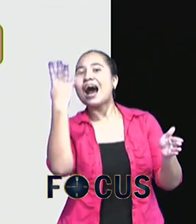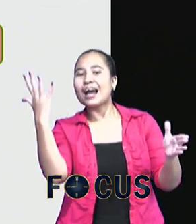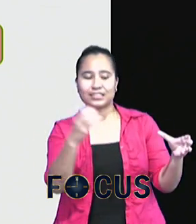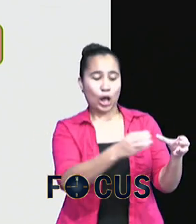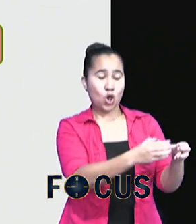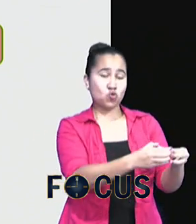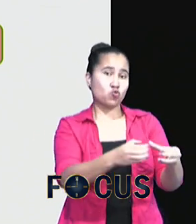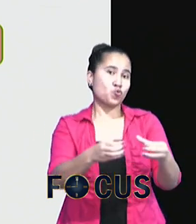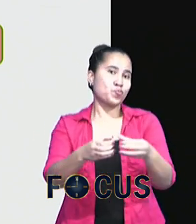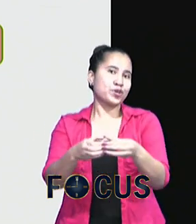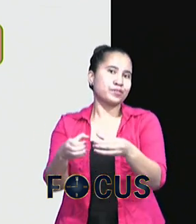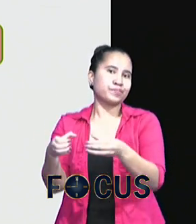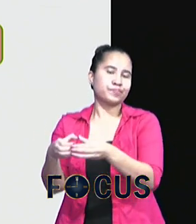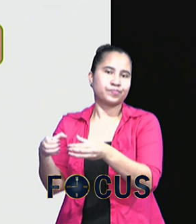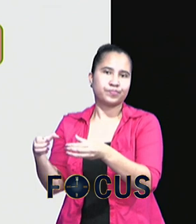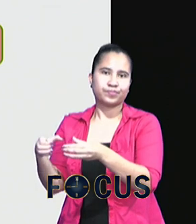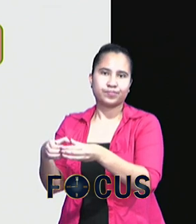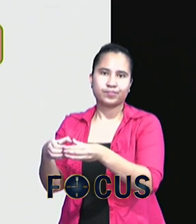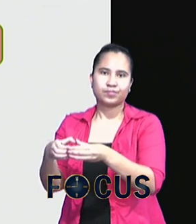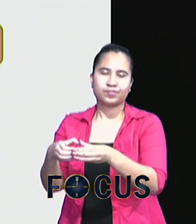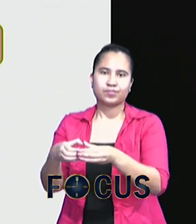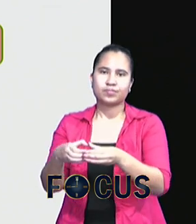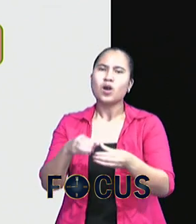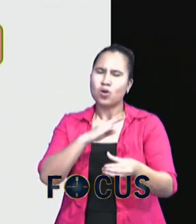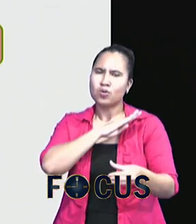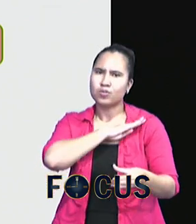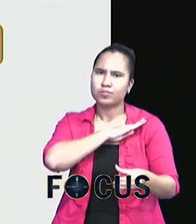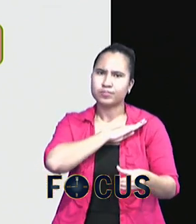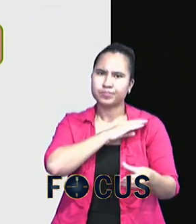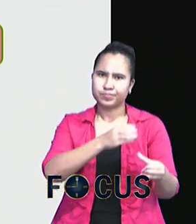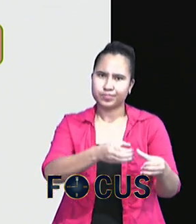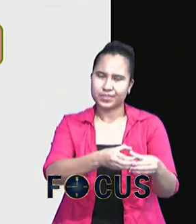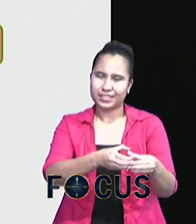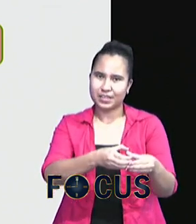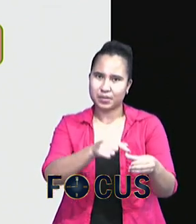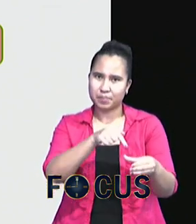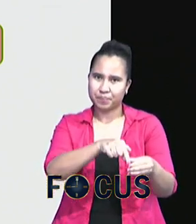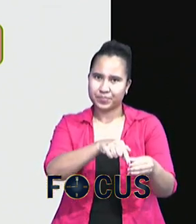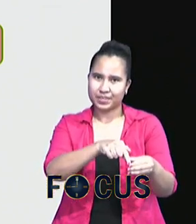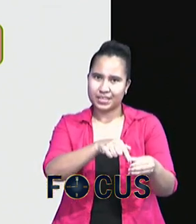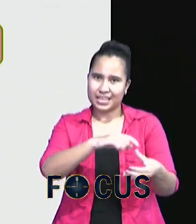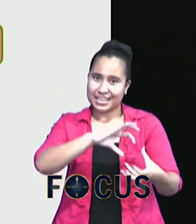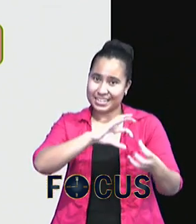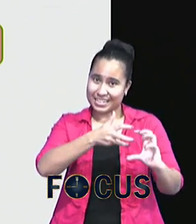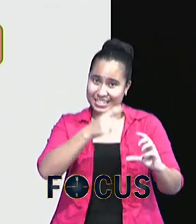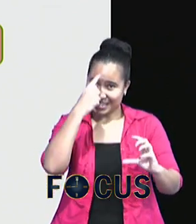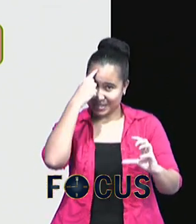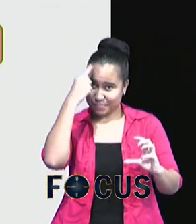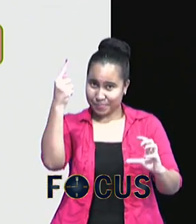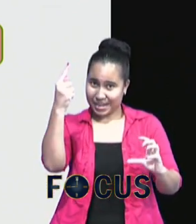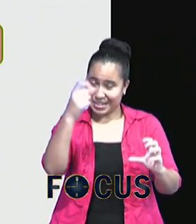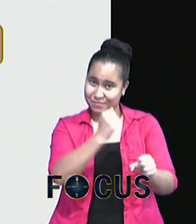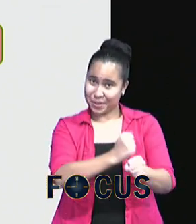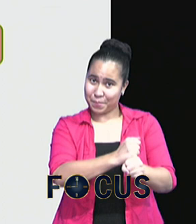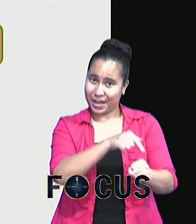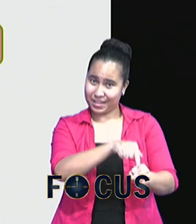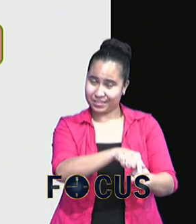teams. Sowieso het team dat het crisisplan heeft samengesteld.